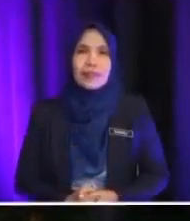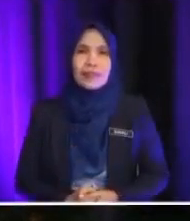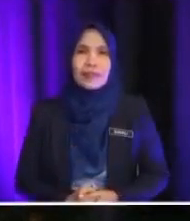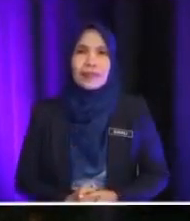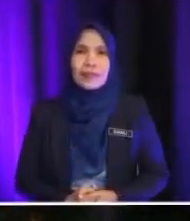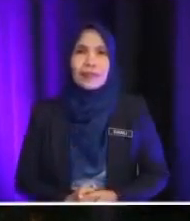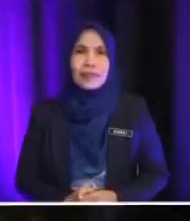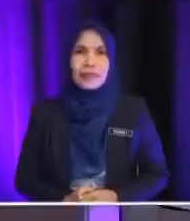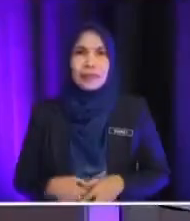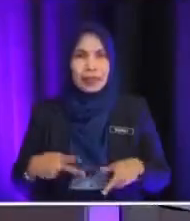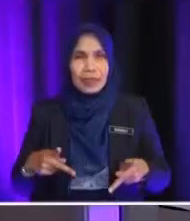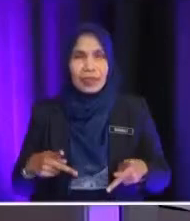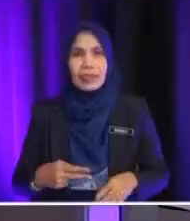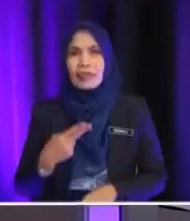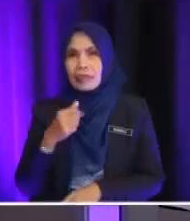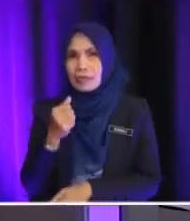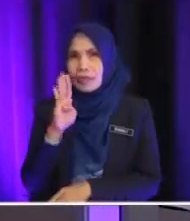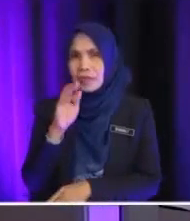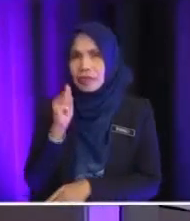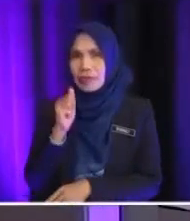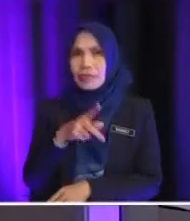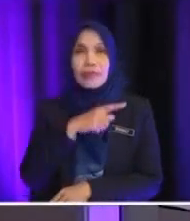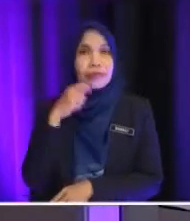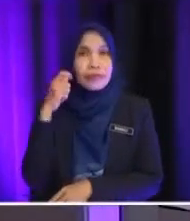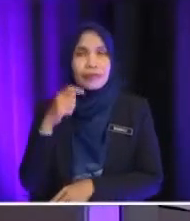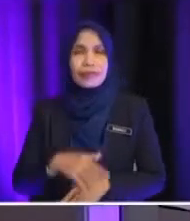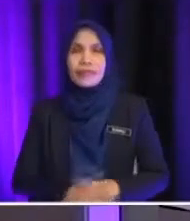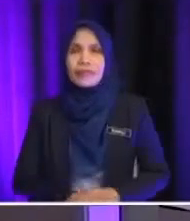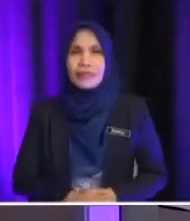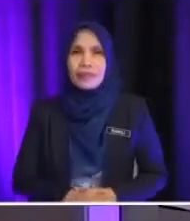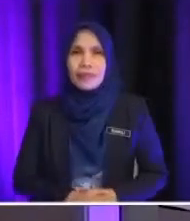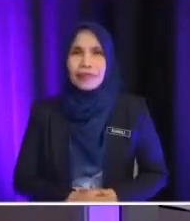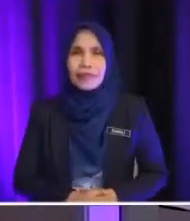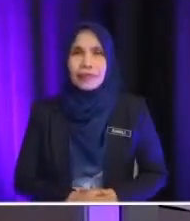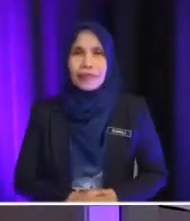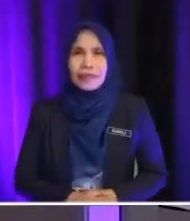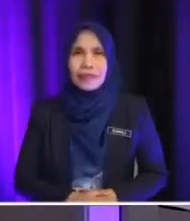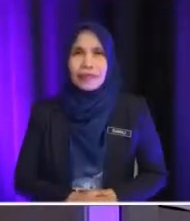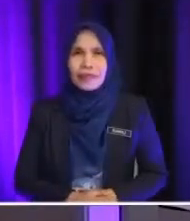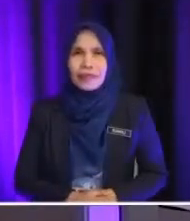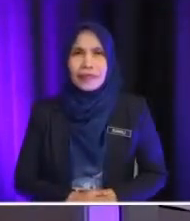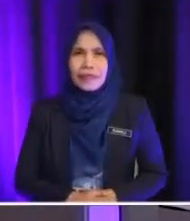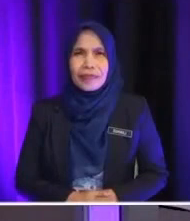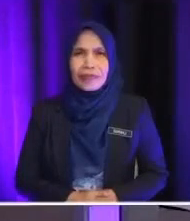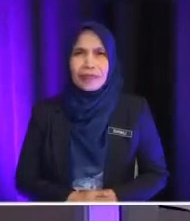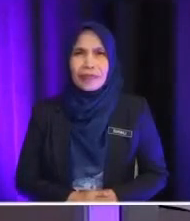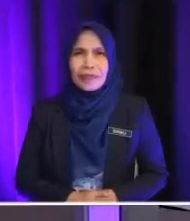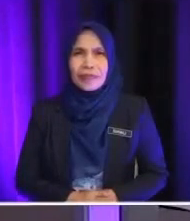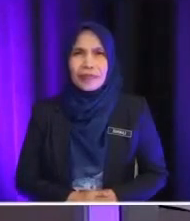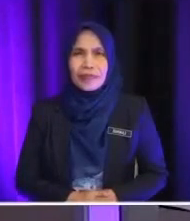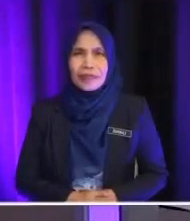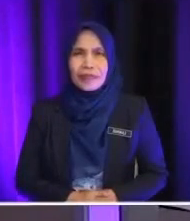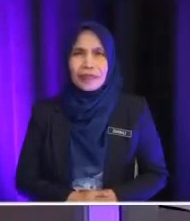memasak haba kering. Okey, okey, okey, kita tengok